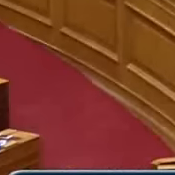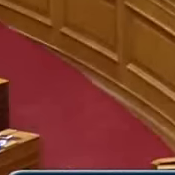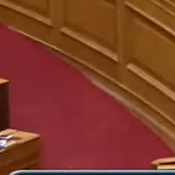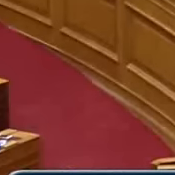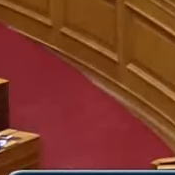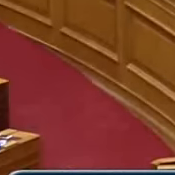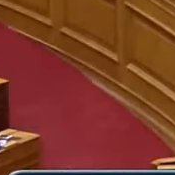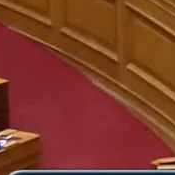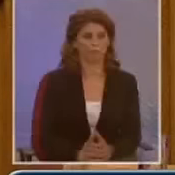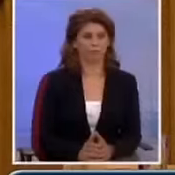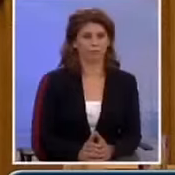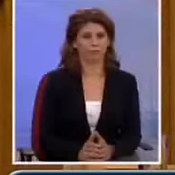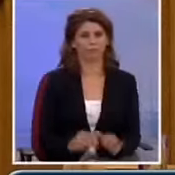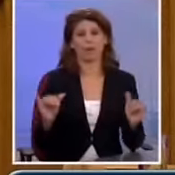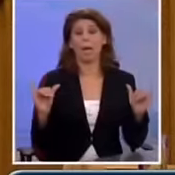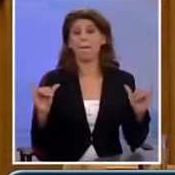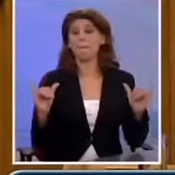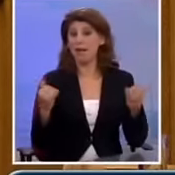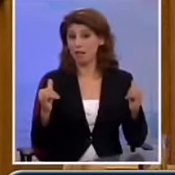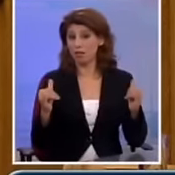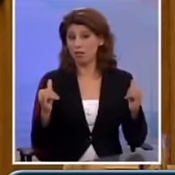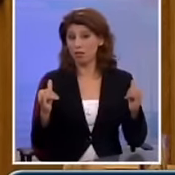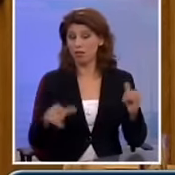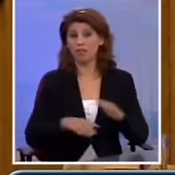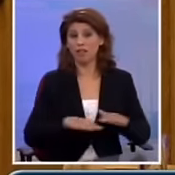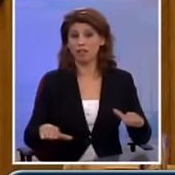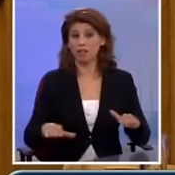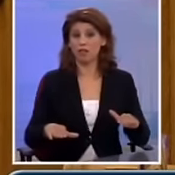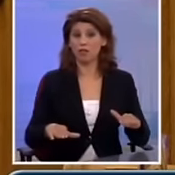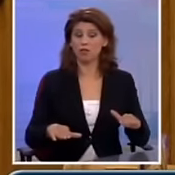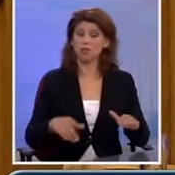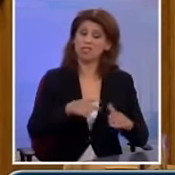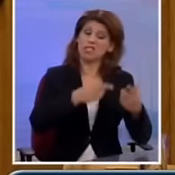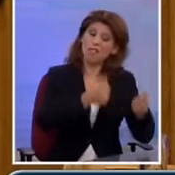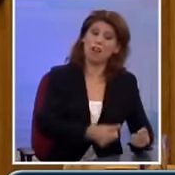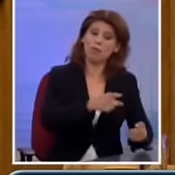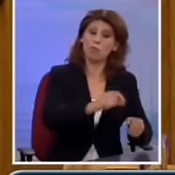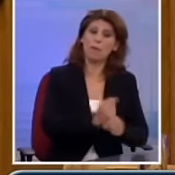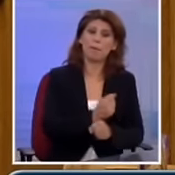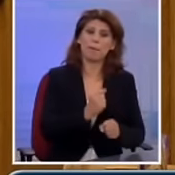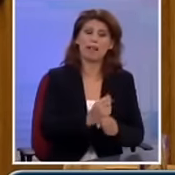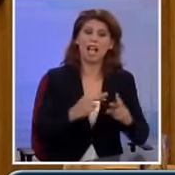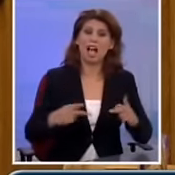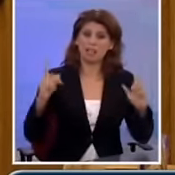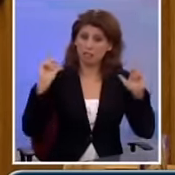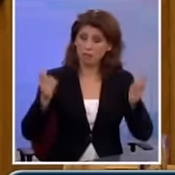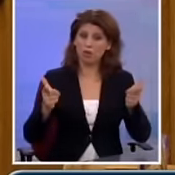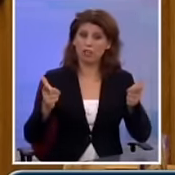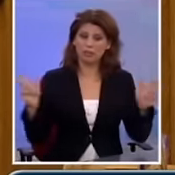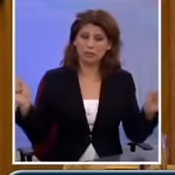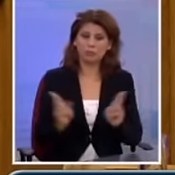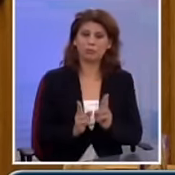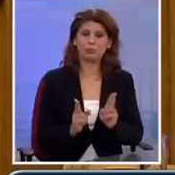Το παιχνίδι θα τελειώσει σε βάρος όσων επιμένουν σε μια αντιδημοκρατική περιστολή των δικαιωμάτων των